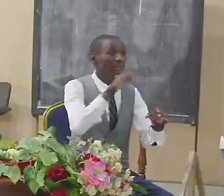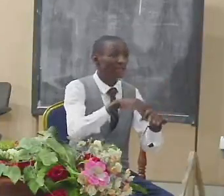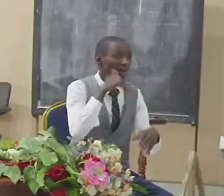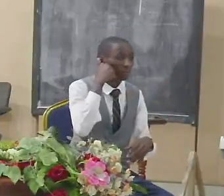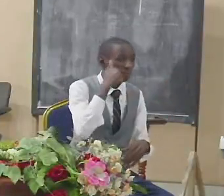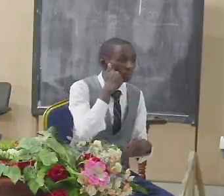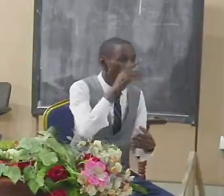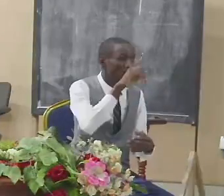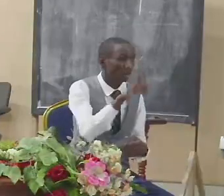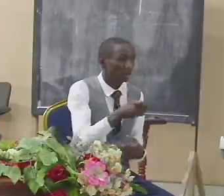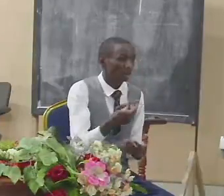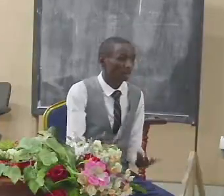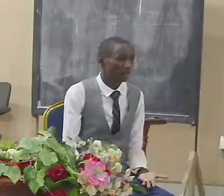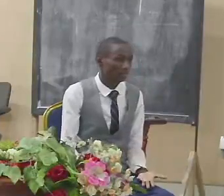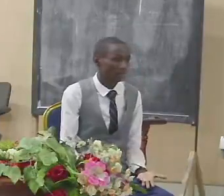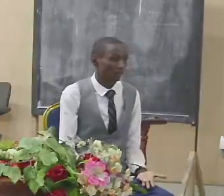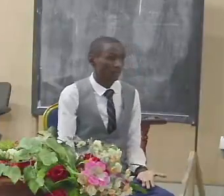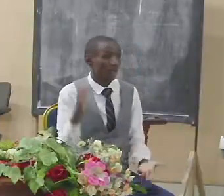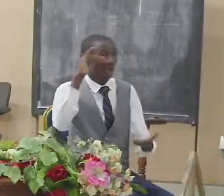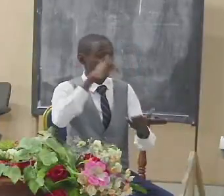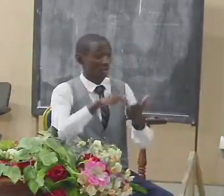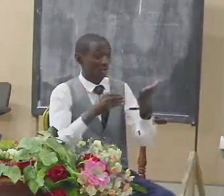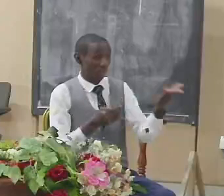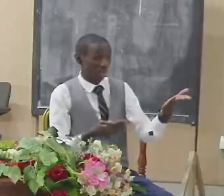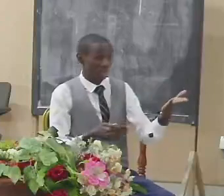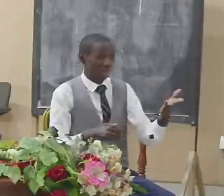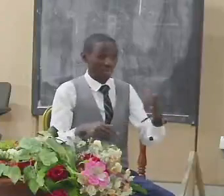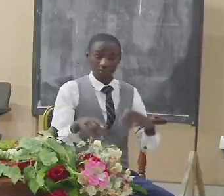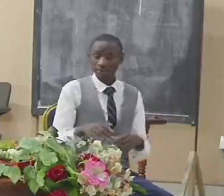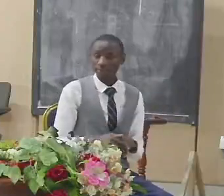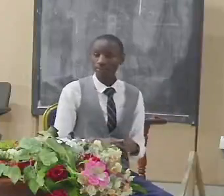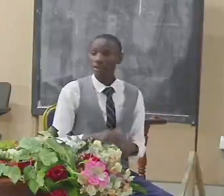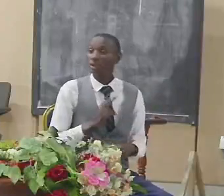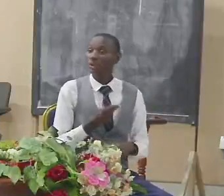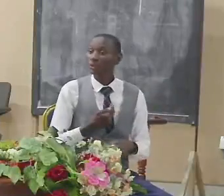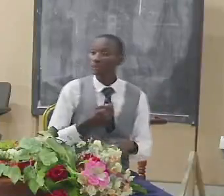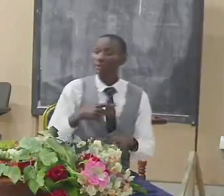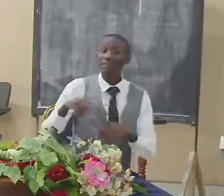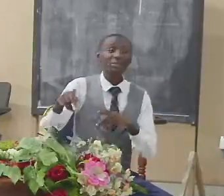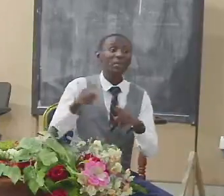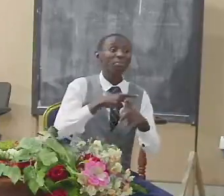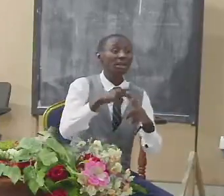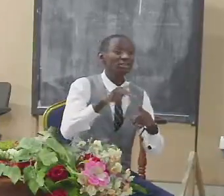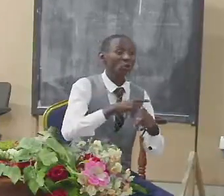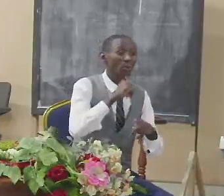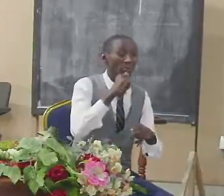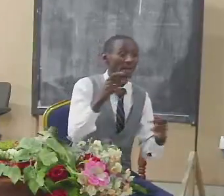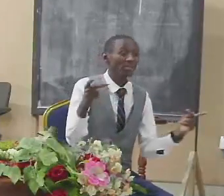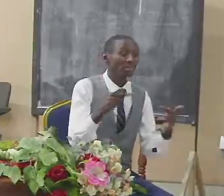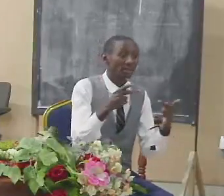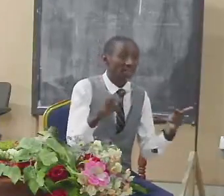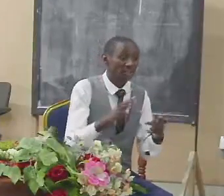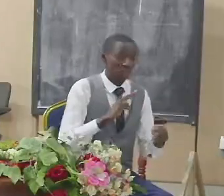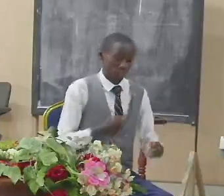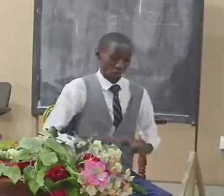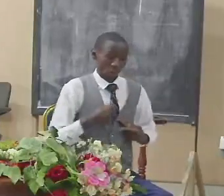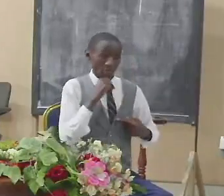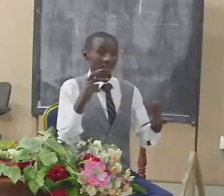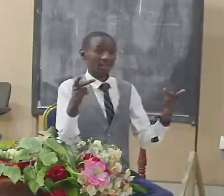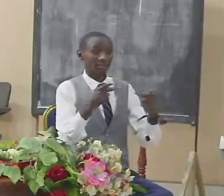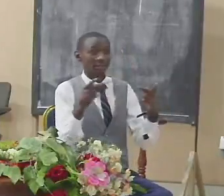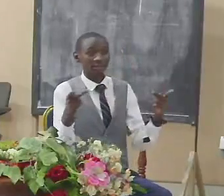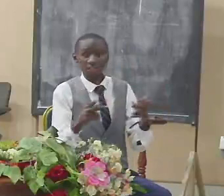Tu es dans l'adultère. Et là. Tu pratiques parce que nous ne pratiquons pas les péchés. Tu sais, non, maisha ye, hatuna maisha ya zambi